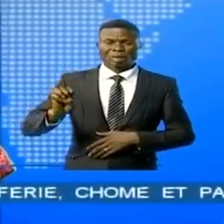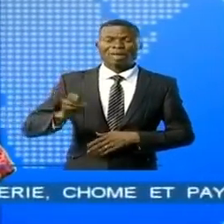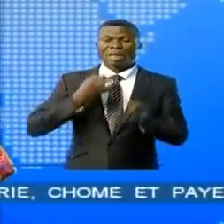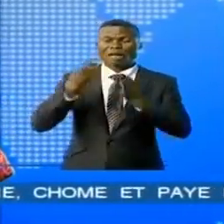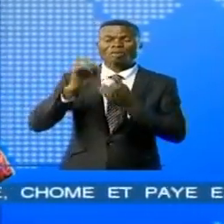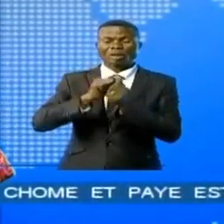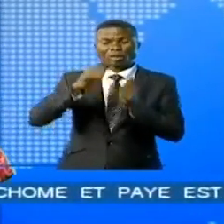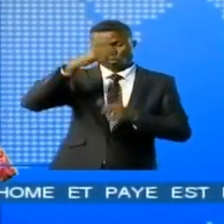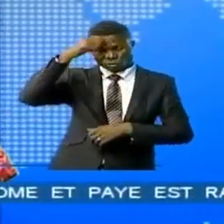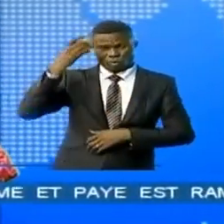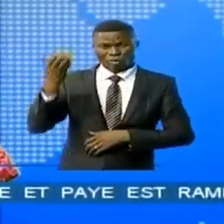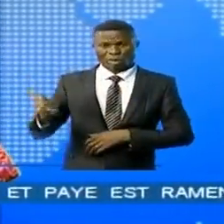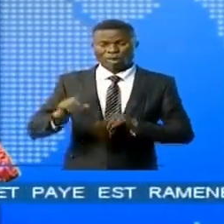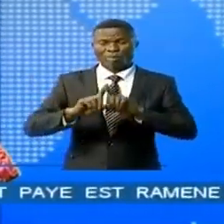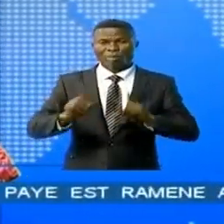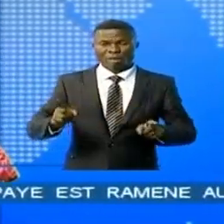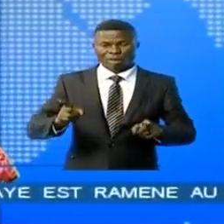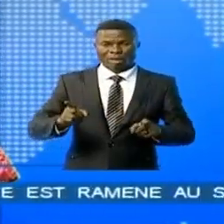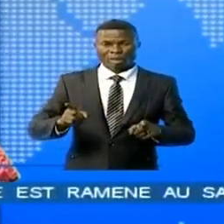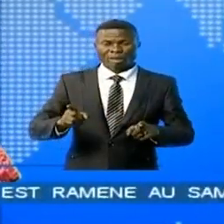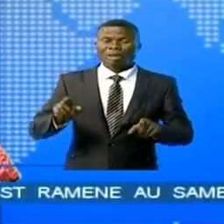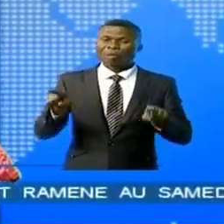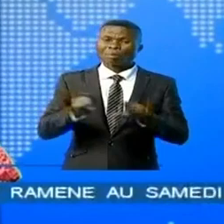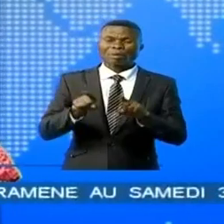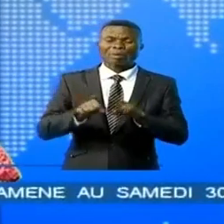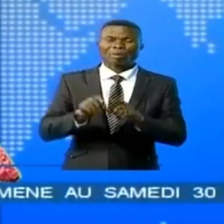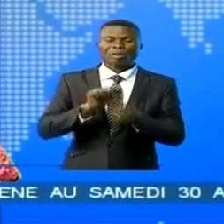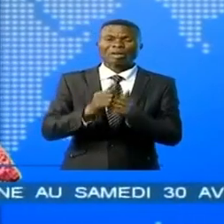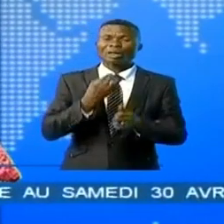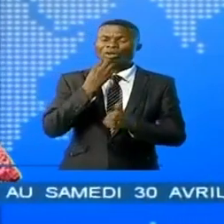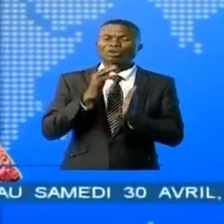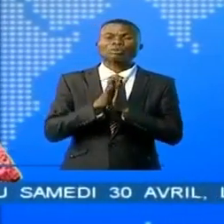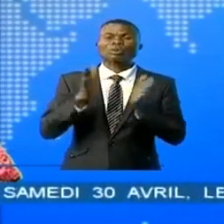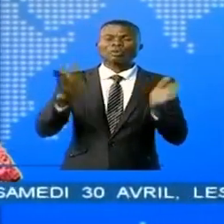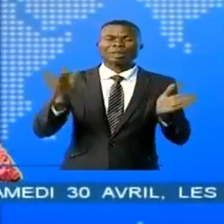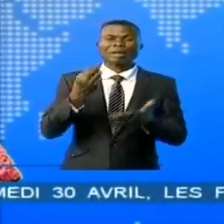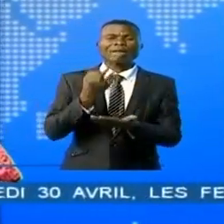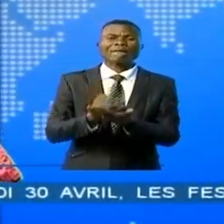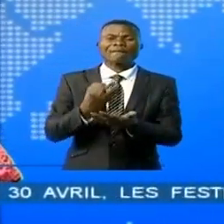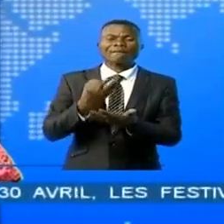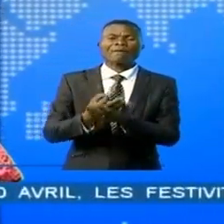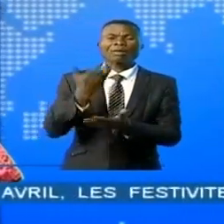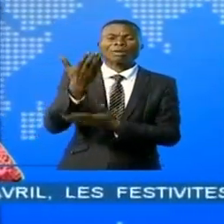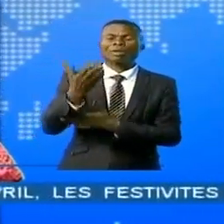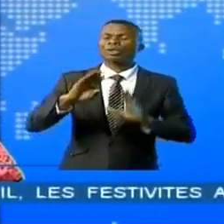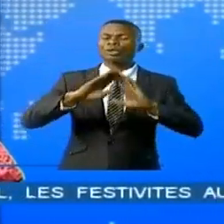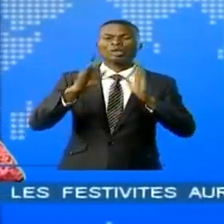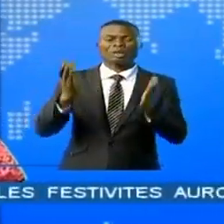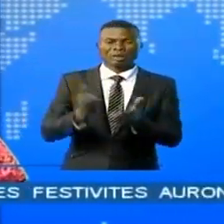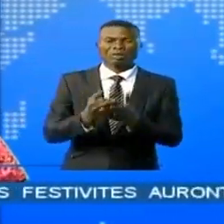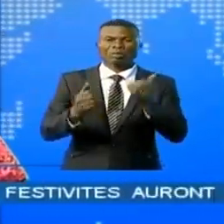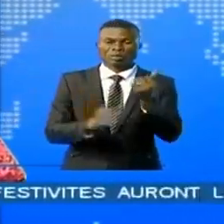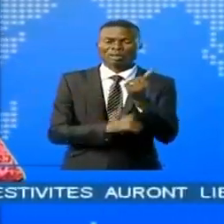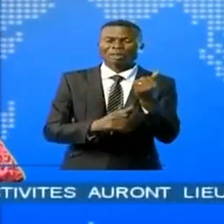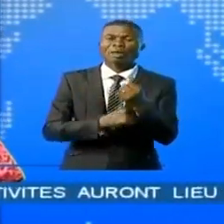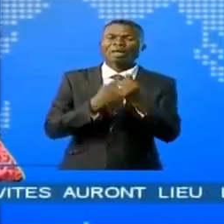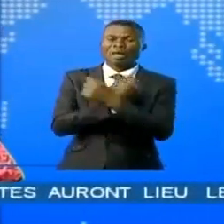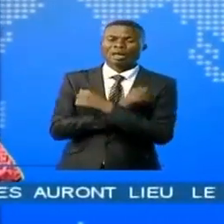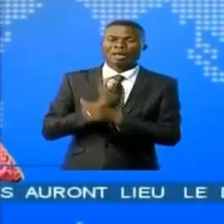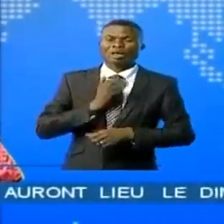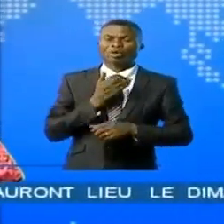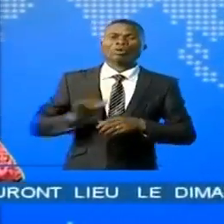et pourtant et elle n'est pas le cas l'inspection générale des finances des mandats tous ceux qui aiment notre